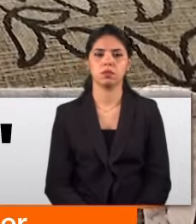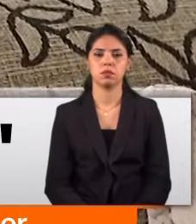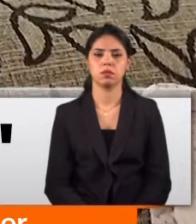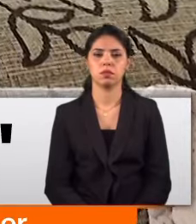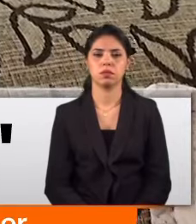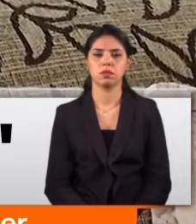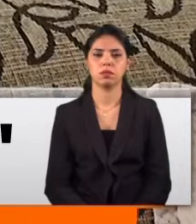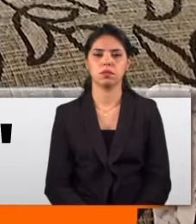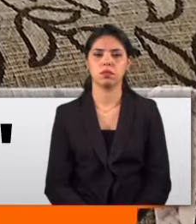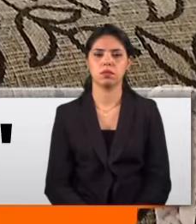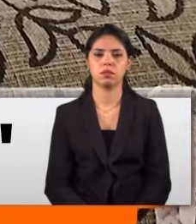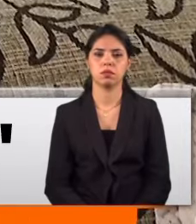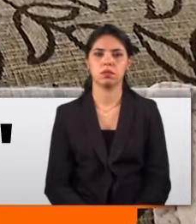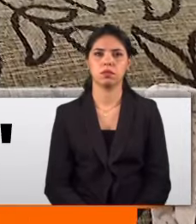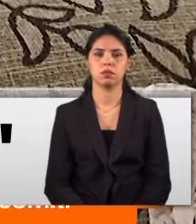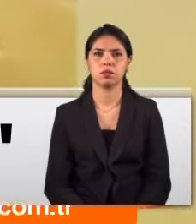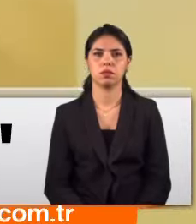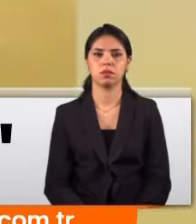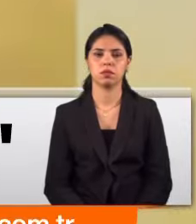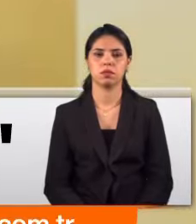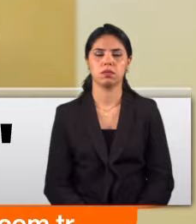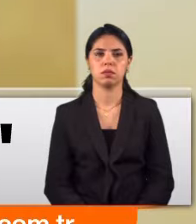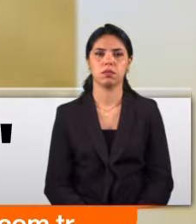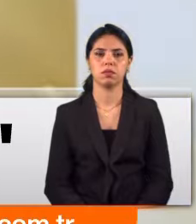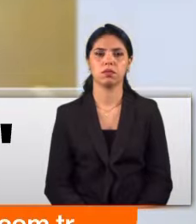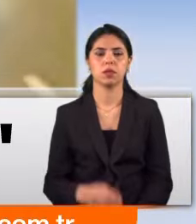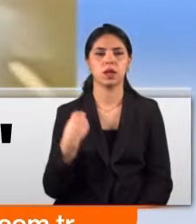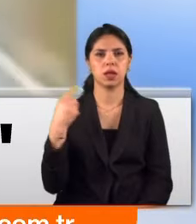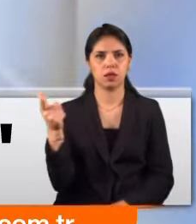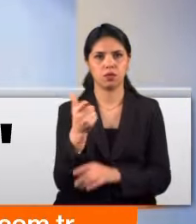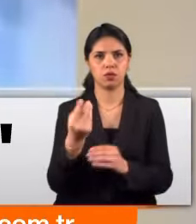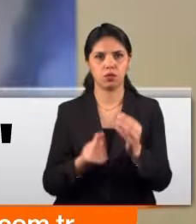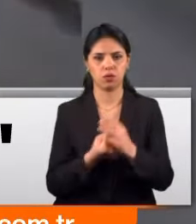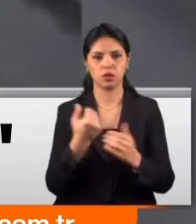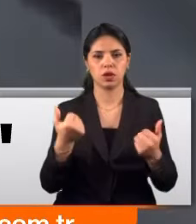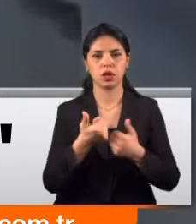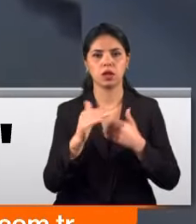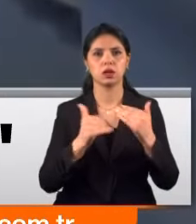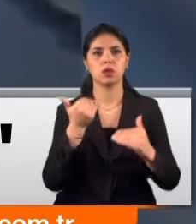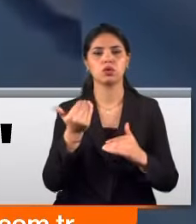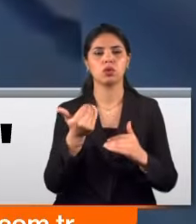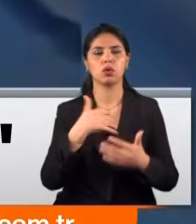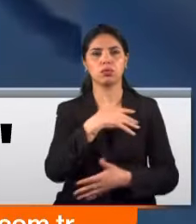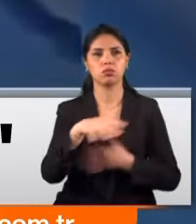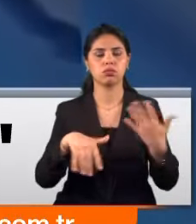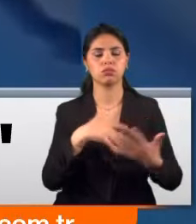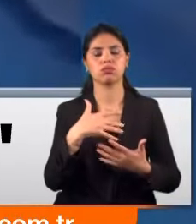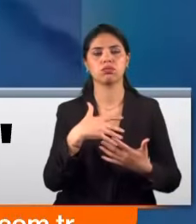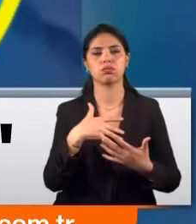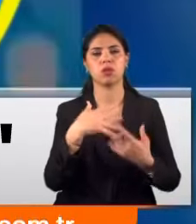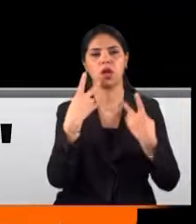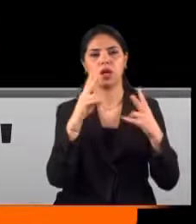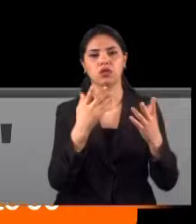Amerika'da biliyorsunuz. Araba almış başkasının adına. Ortaya çıkan yeni görüntülerse kaza sonrası yaşanan kaosu gözler önüne